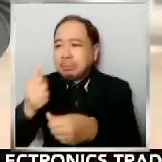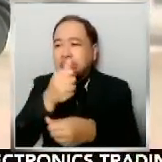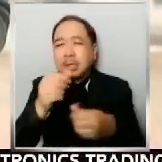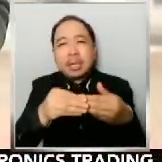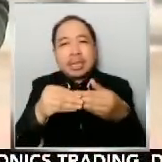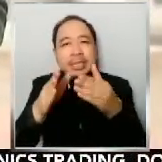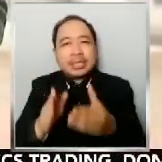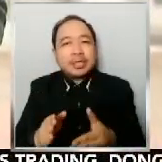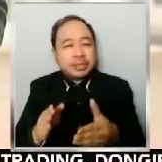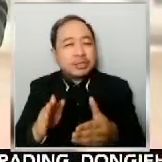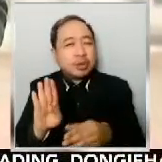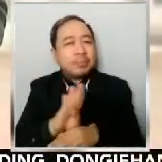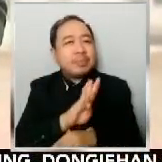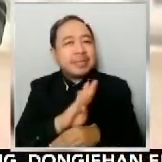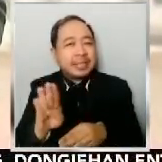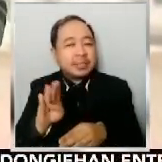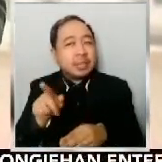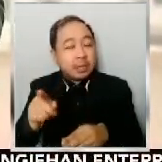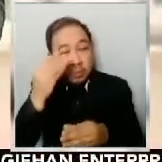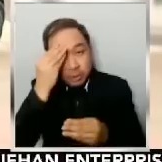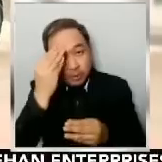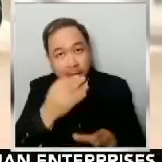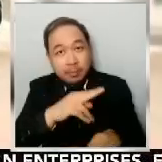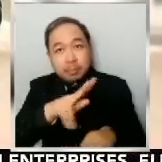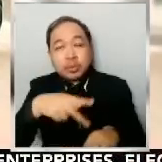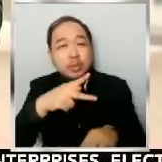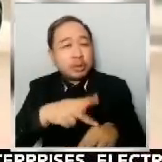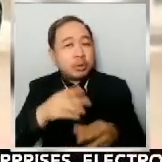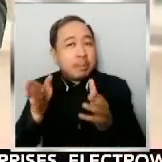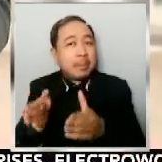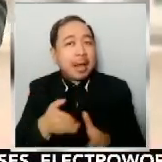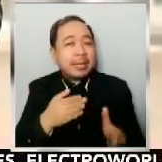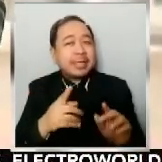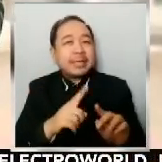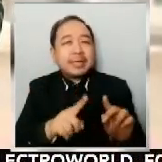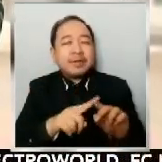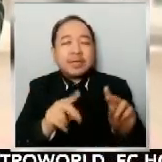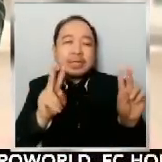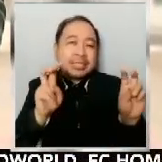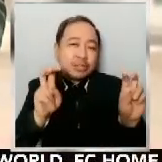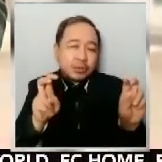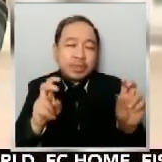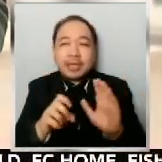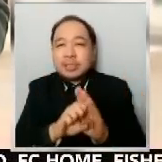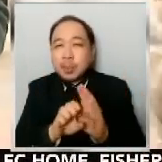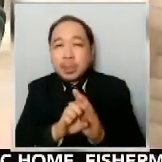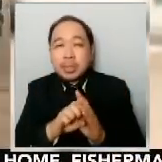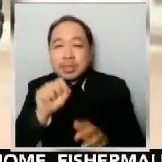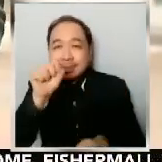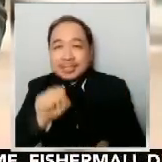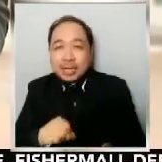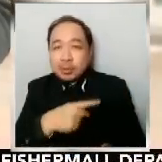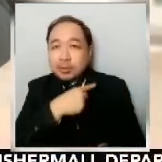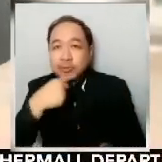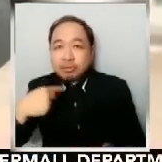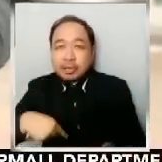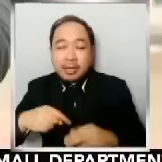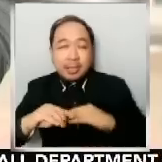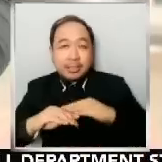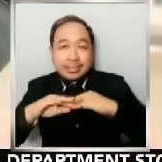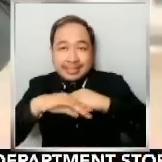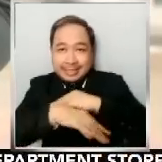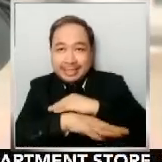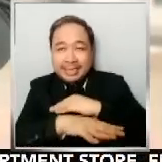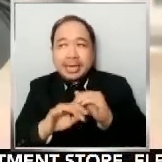ang posisyon ng Pilipinas pagdating sa ilang issue gaya ng South China Sea at kung ano po ang epekto nito sa pagnenegosyo sa buong